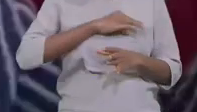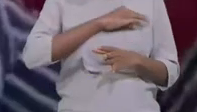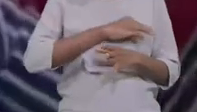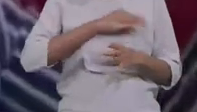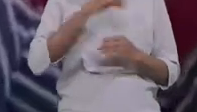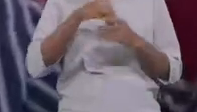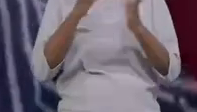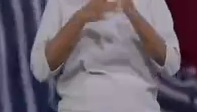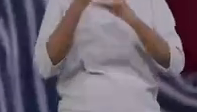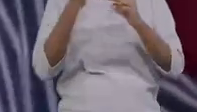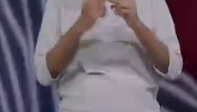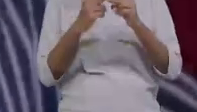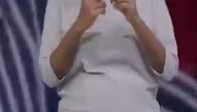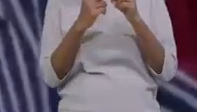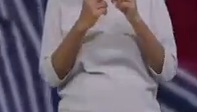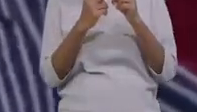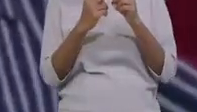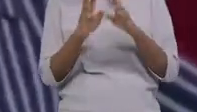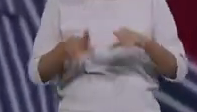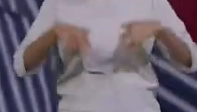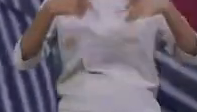votre ministère,